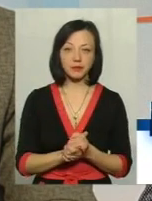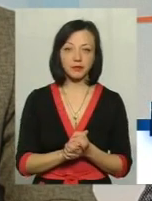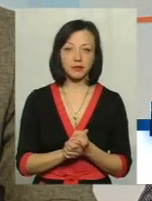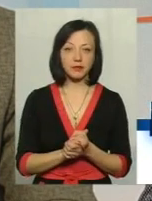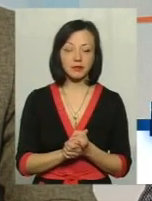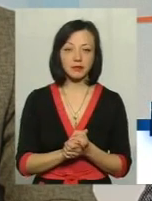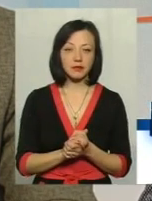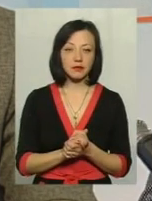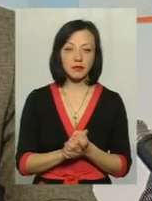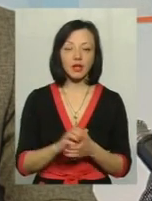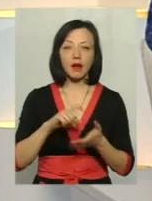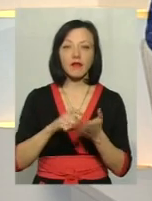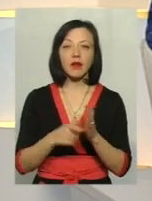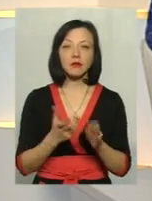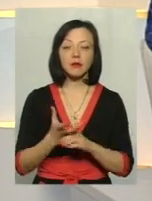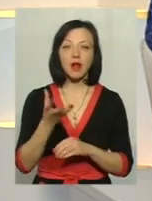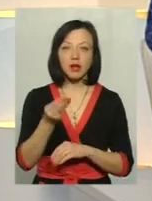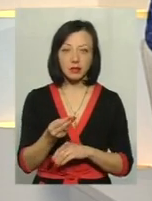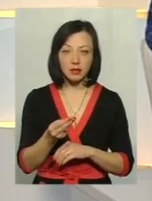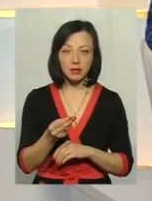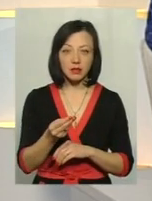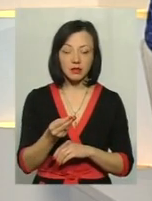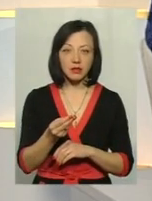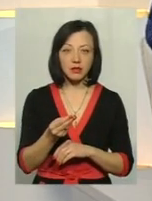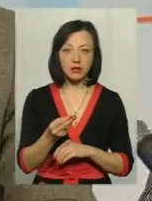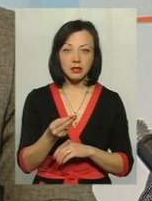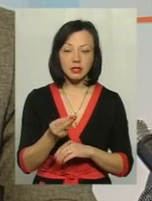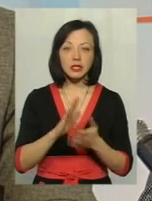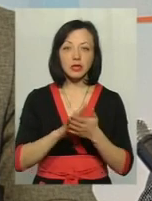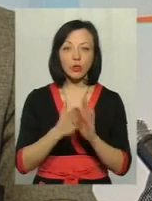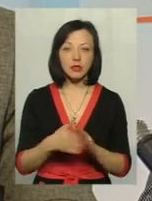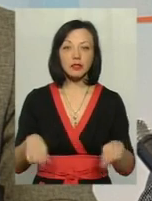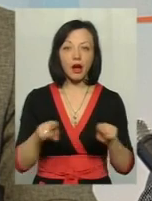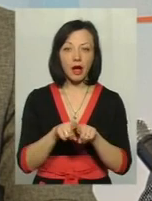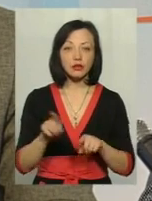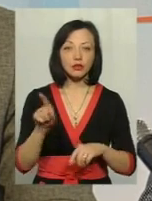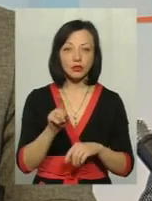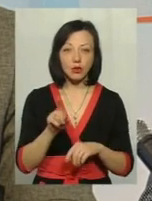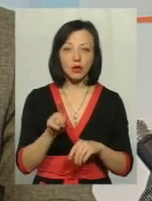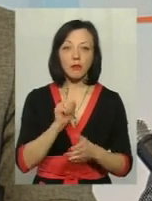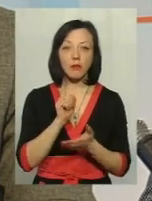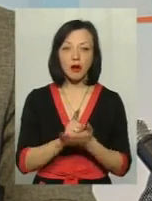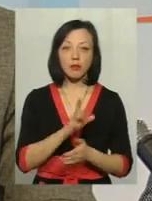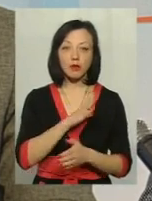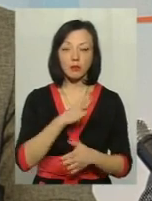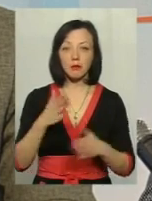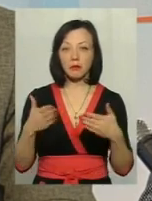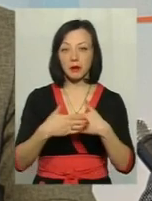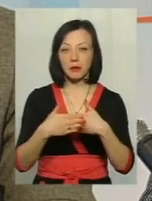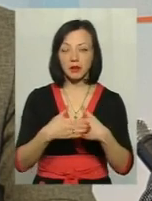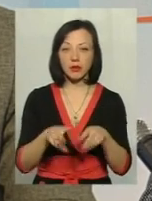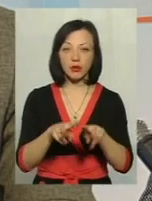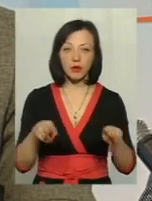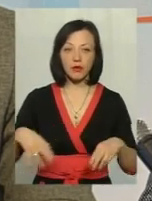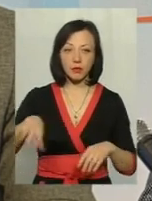саме щодо квартплати. Щодо квартплати, ситуація така, що вона має бути приблизно однакова по